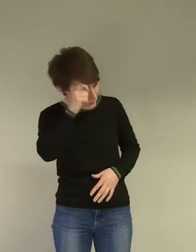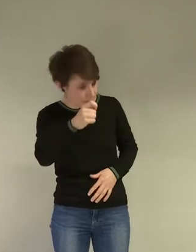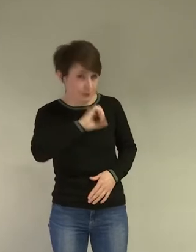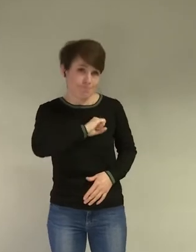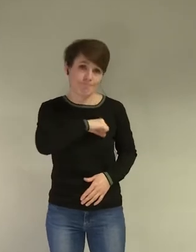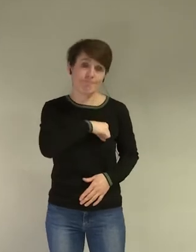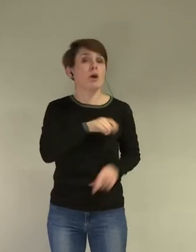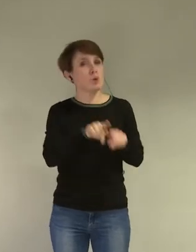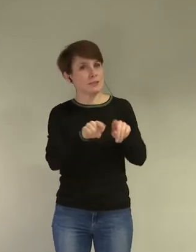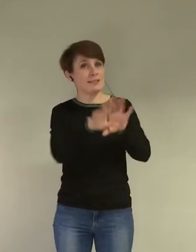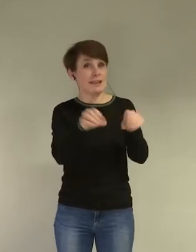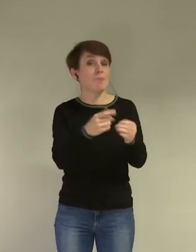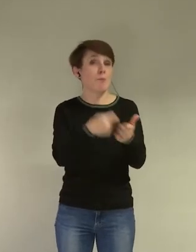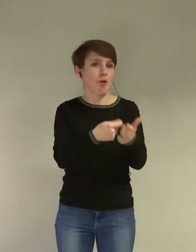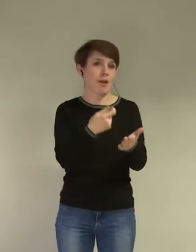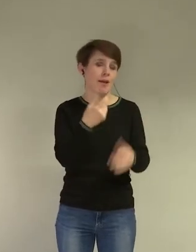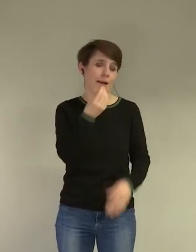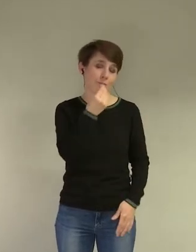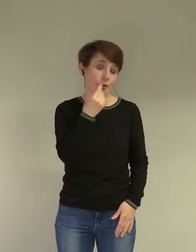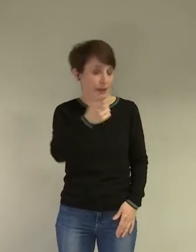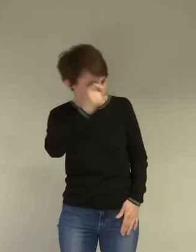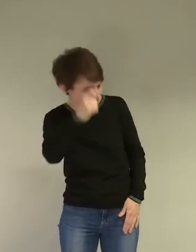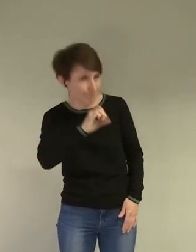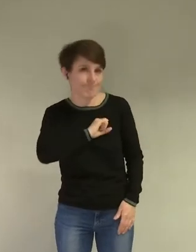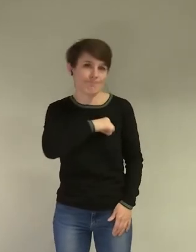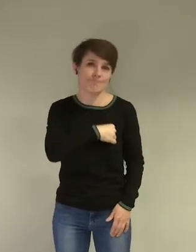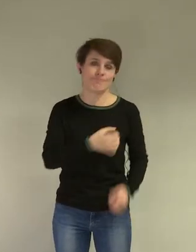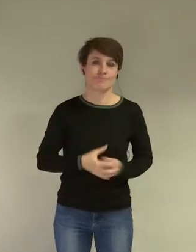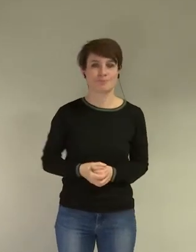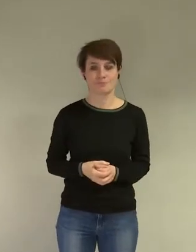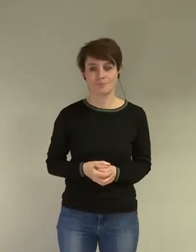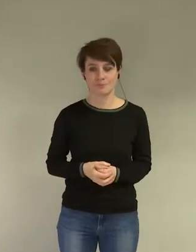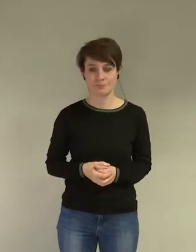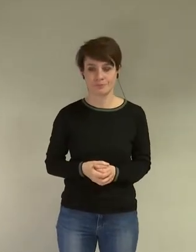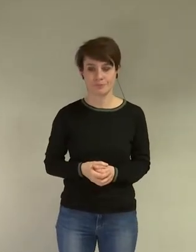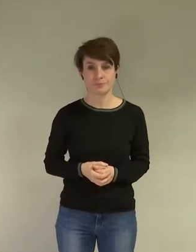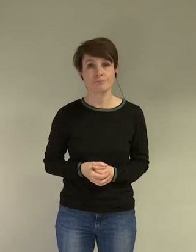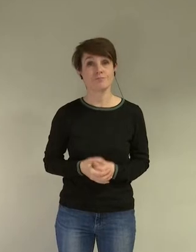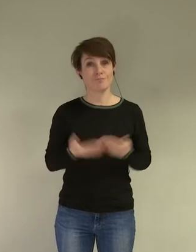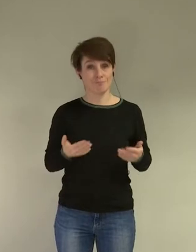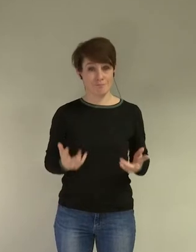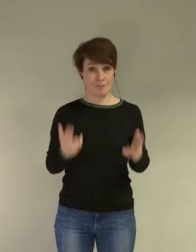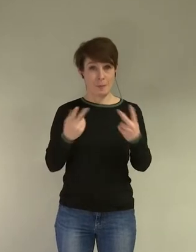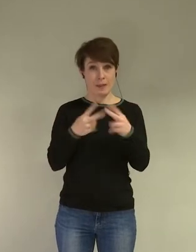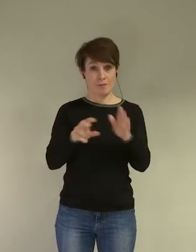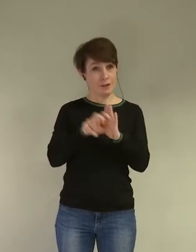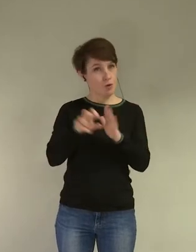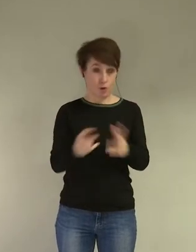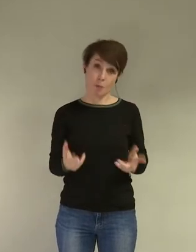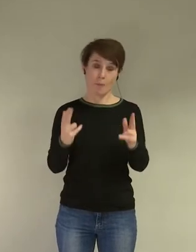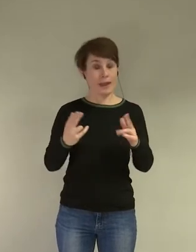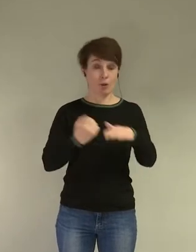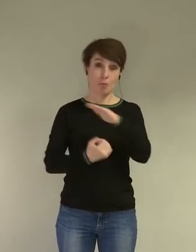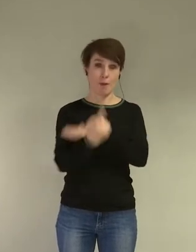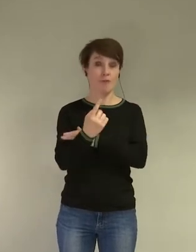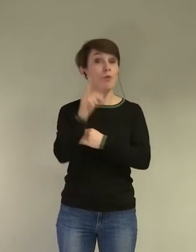alimentaire votre ville les là dans une période singulière aussi jolie dit parce que ce